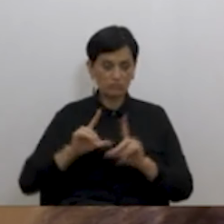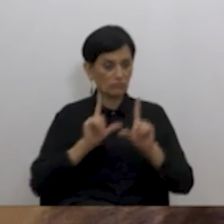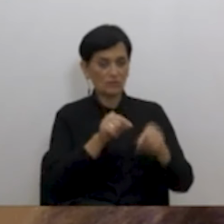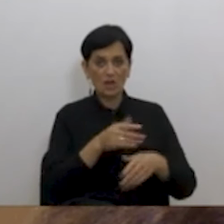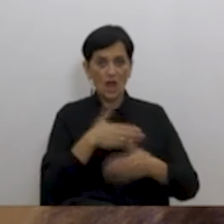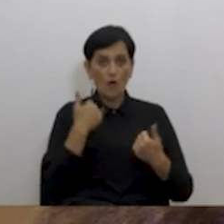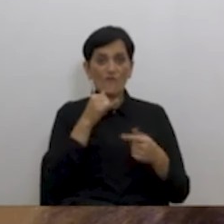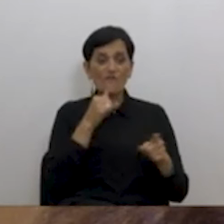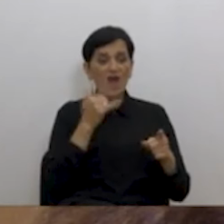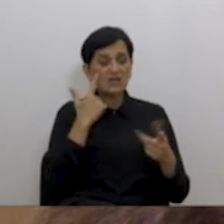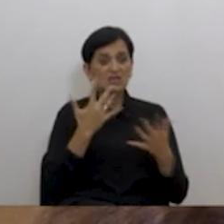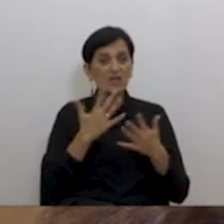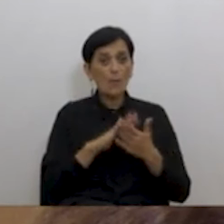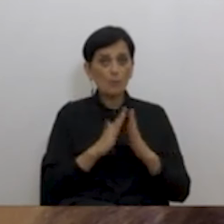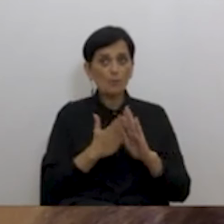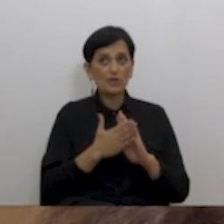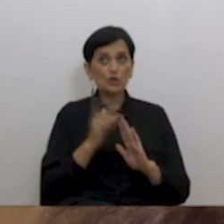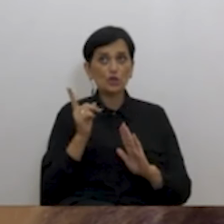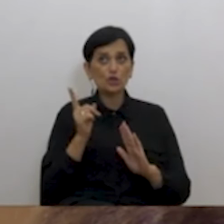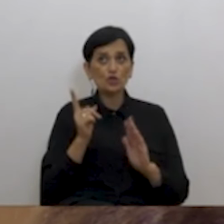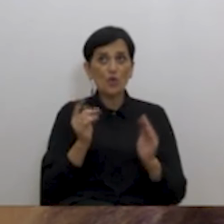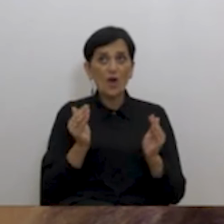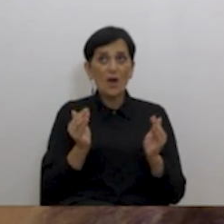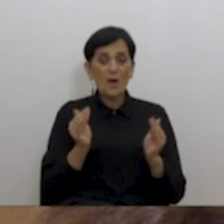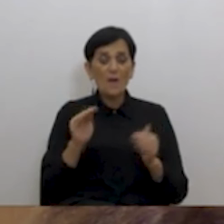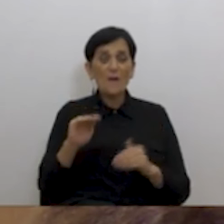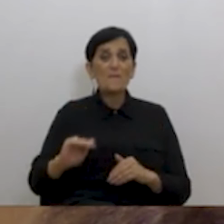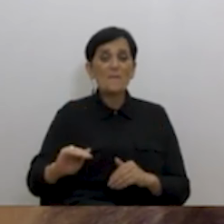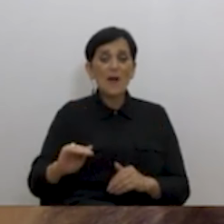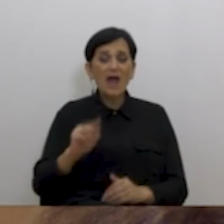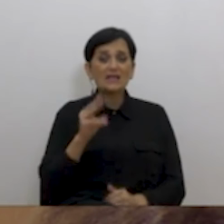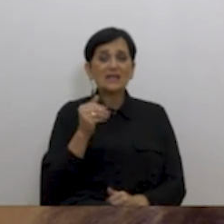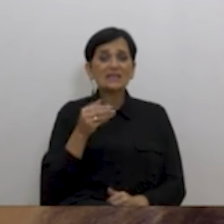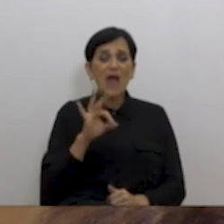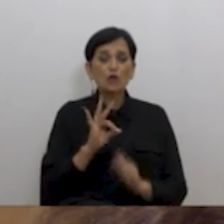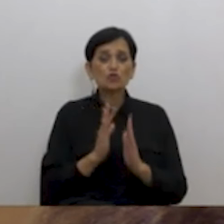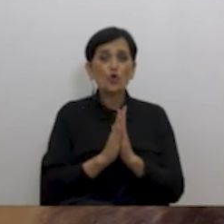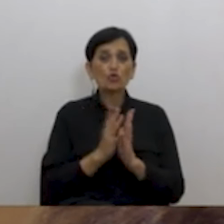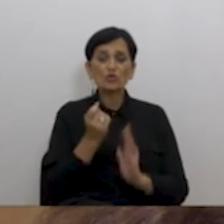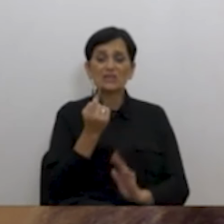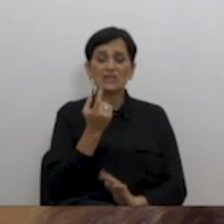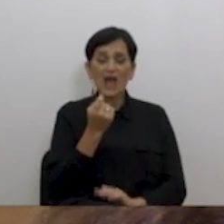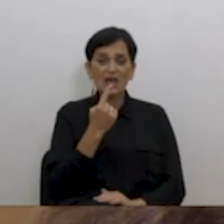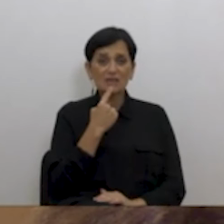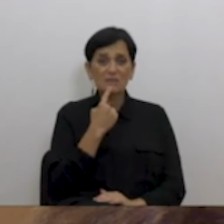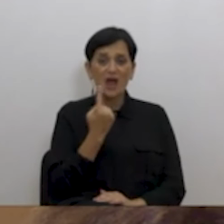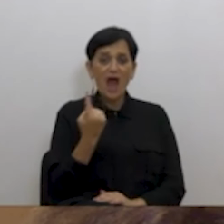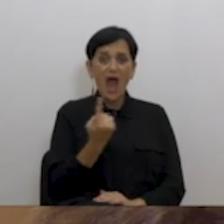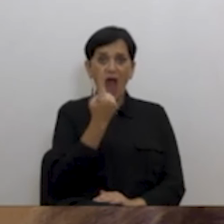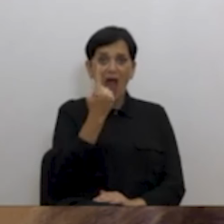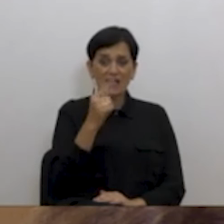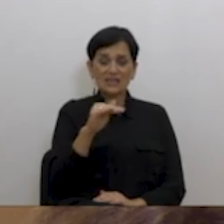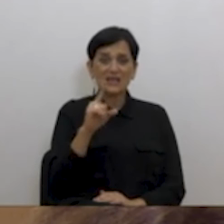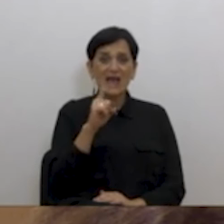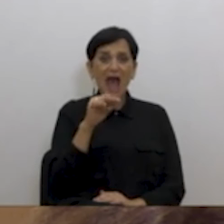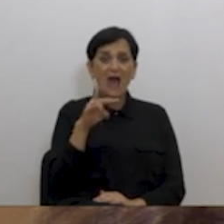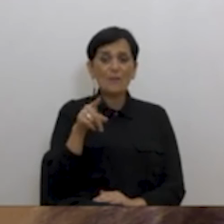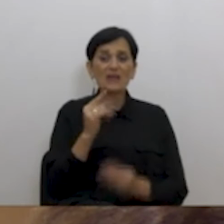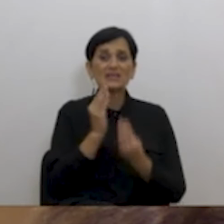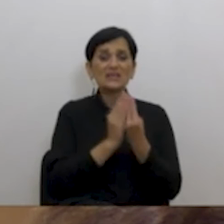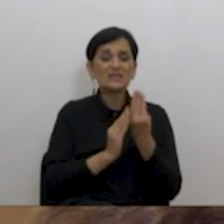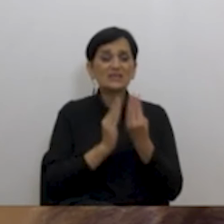წარმოვიდგენთ მათ პირობებს თქვენ იქ და პატარა ტასოს თხოვნა რომელიც 11 წლის არის და ერთადერთი ბავშვია ხახმაჩი ნაყინი რომ